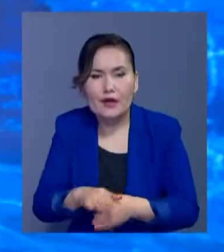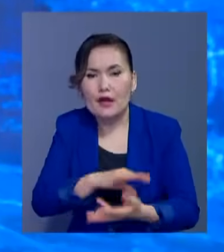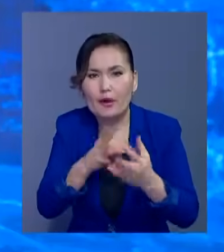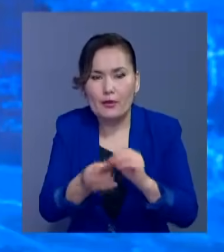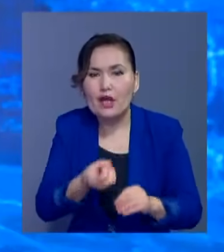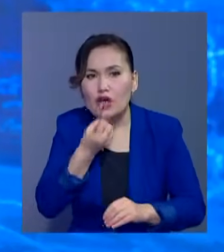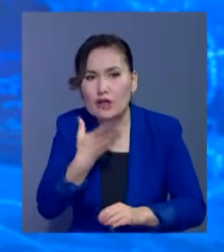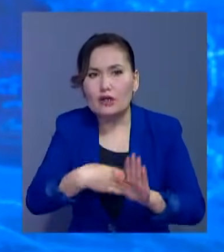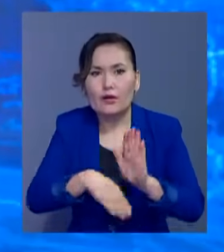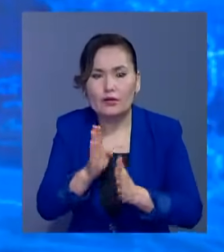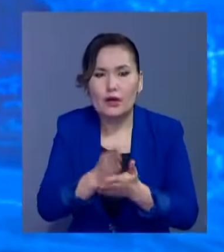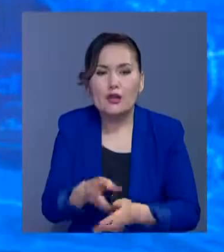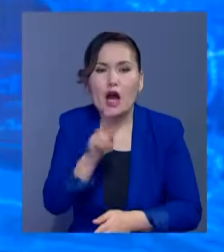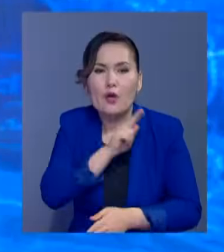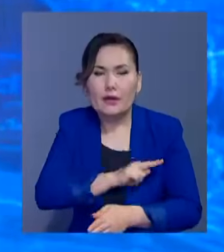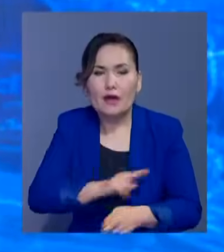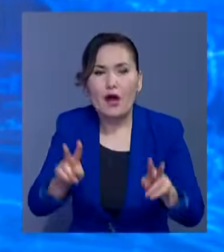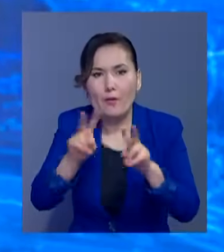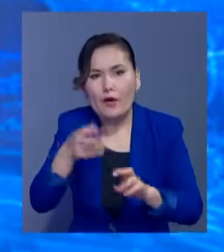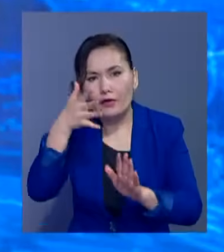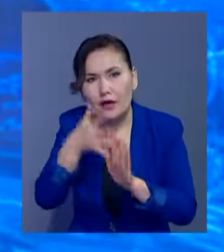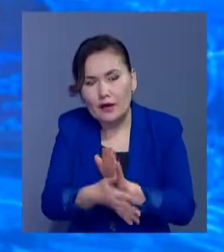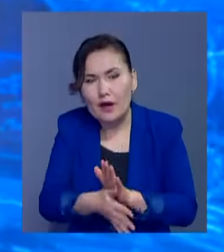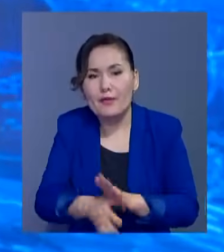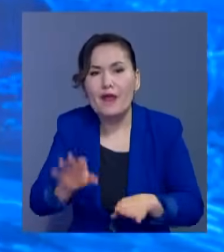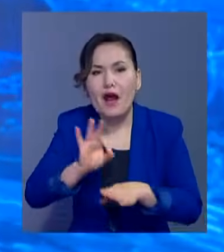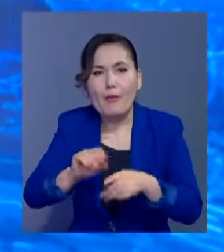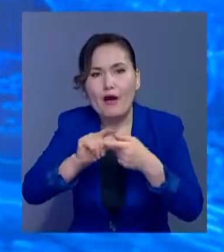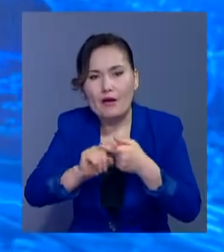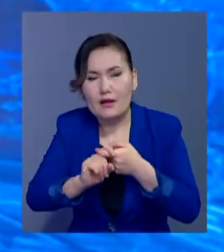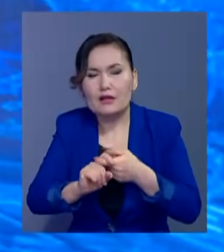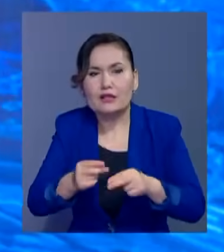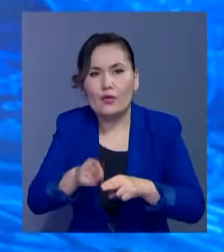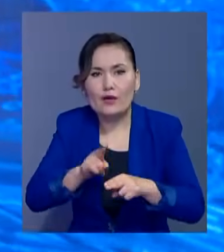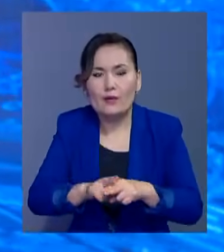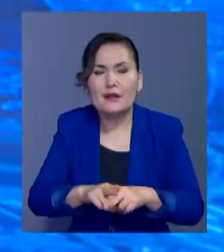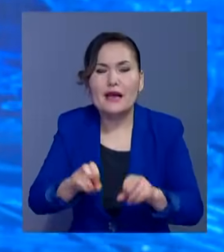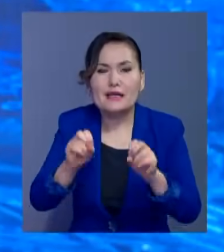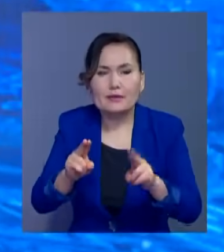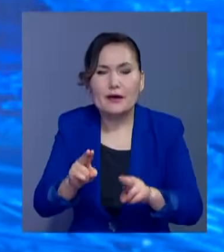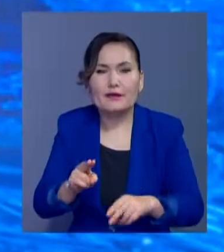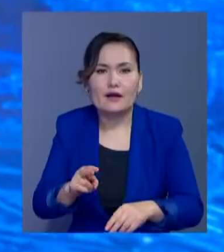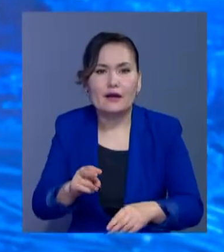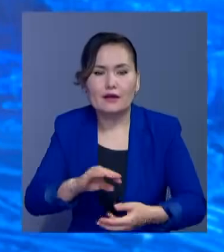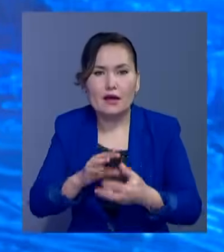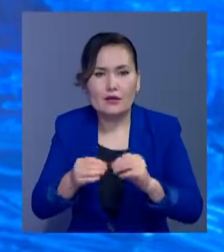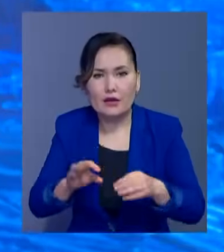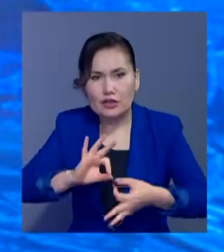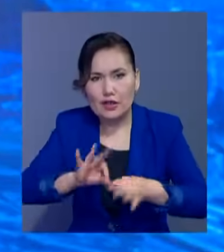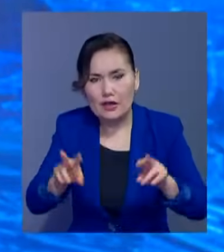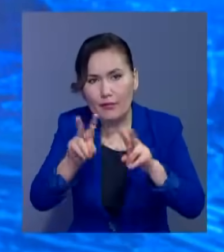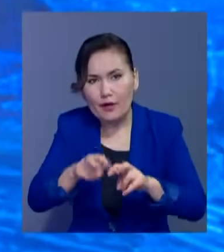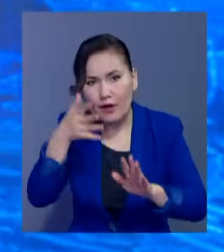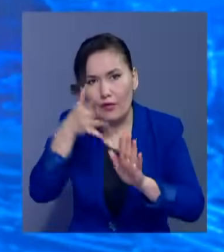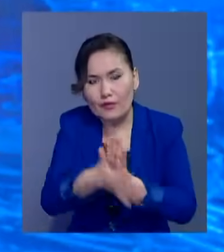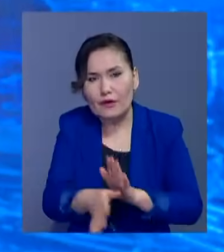оң нәтижесін берді. Зерттеу жұмыстары буынның қабынуында қолданылатын тацилизумаб молекуласымен жүргізілген